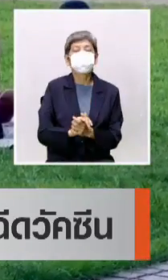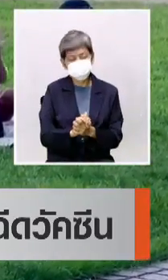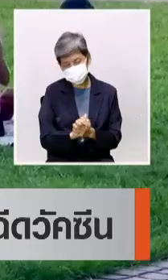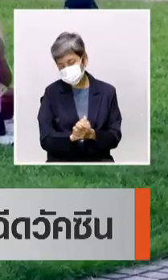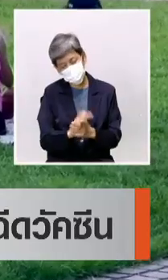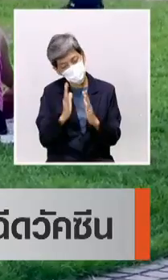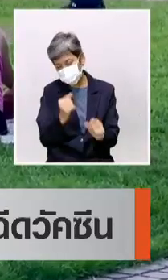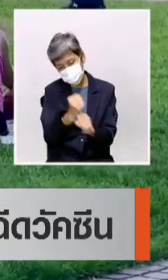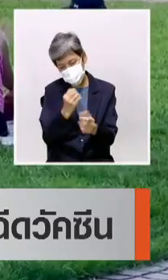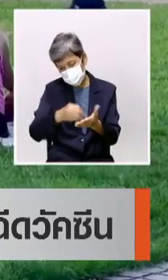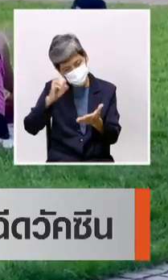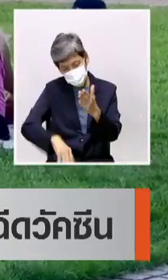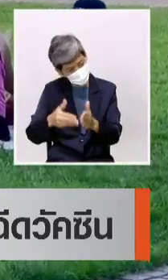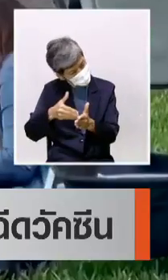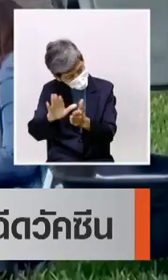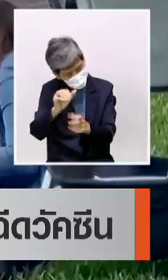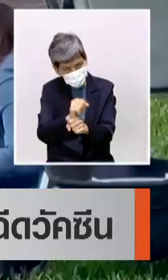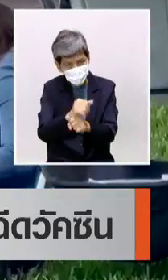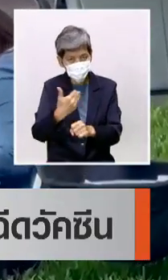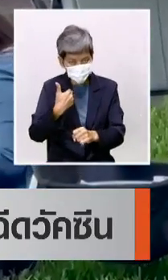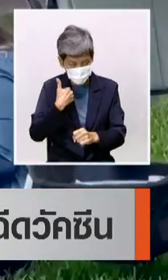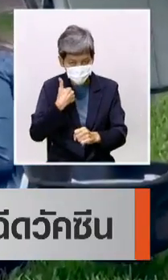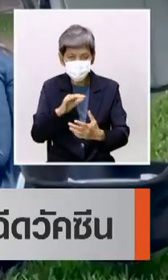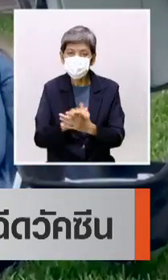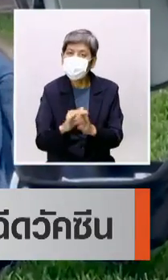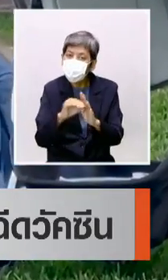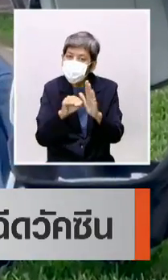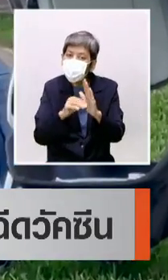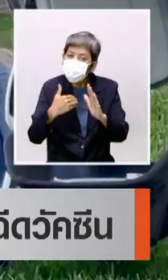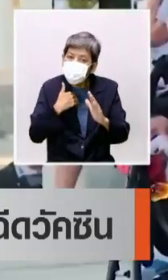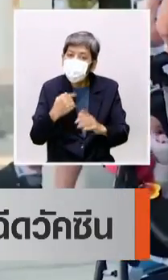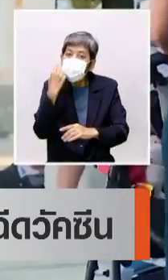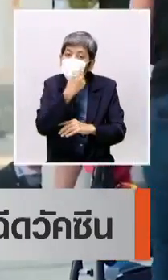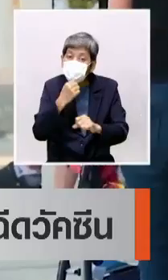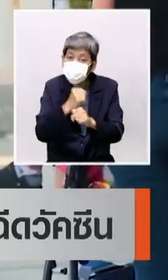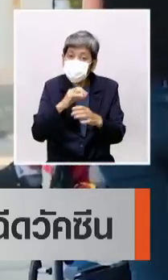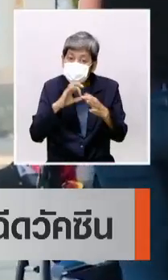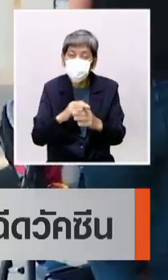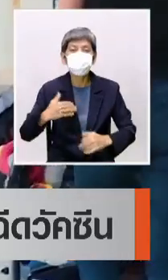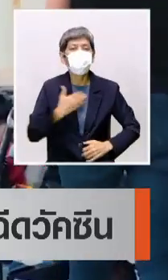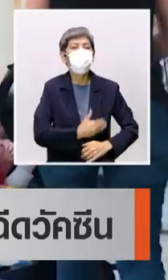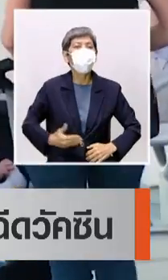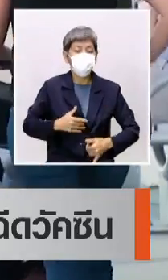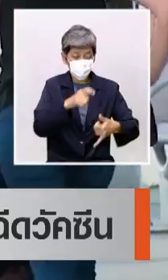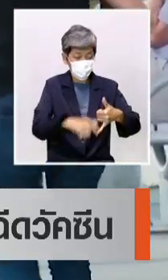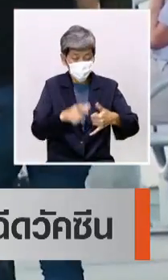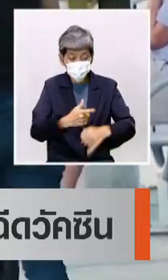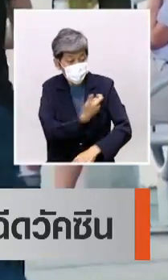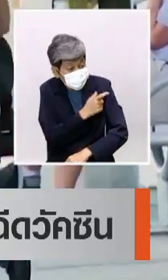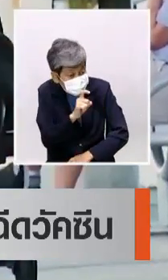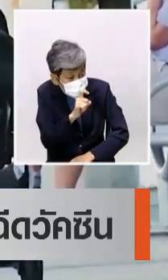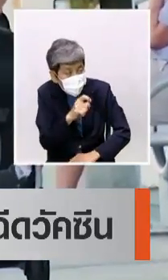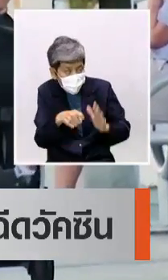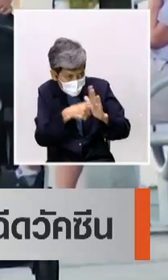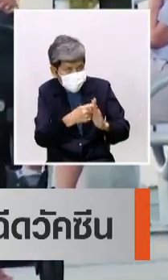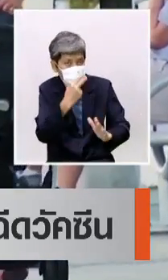กปลดให้สิ้นสุดจากการทำงานได้นะคะเขาก็จะมีข้อยกเว้นกำหนดเอาไว้สำหรับเกี่ยวกับสุขภาพของบางคนที่ไม่อาจจะฉีดวัคซีน